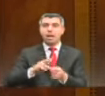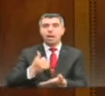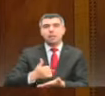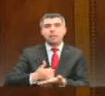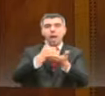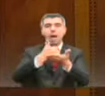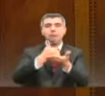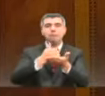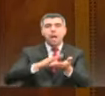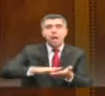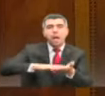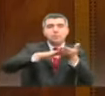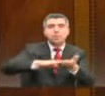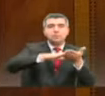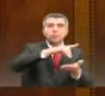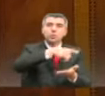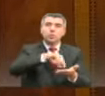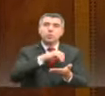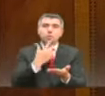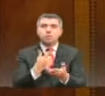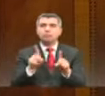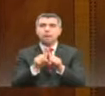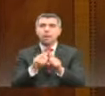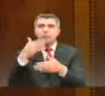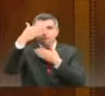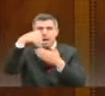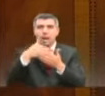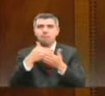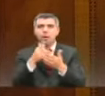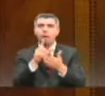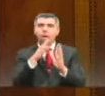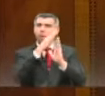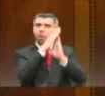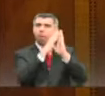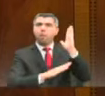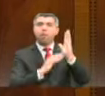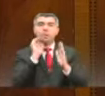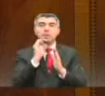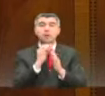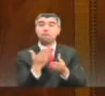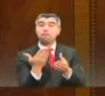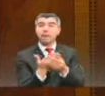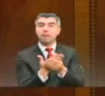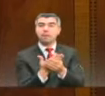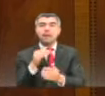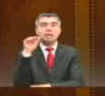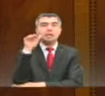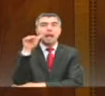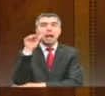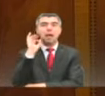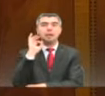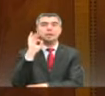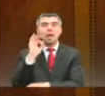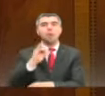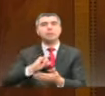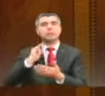وحدة واستقلال وسيادة المملكة شمالاً وجنوباً، وعلى رأسها قضية الصحراء المغربية بما